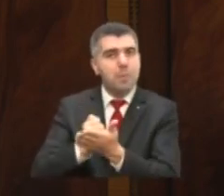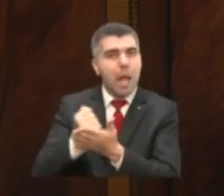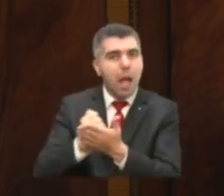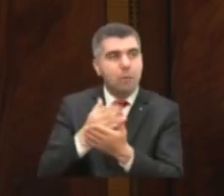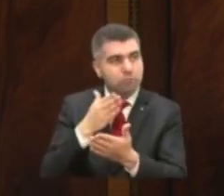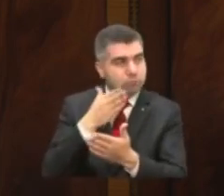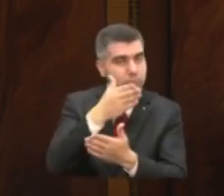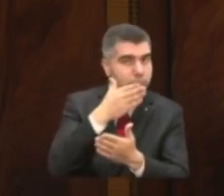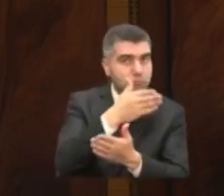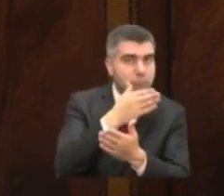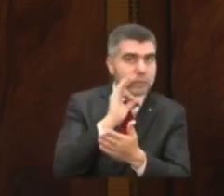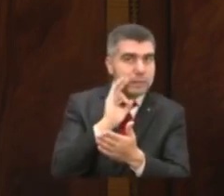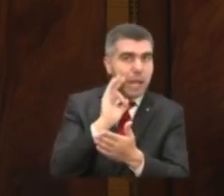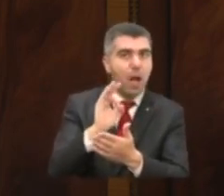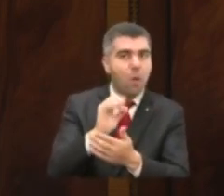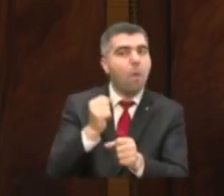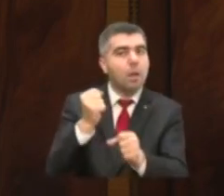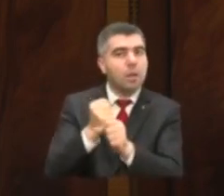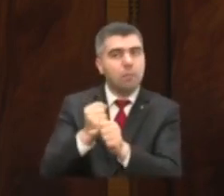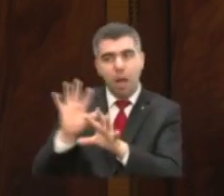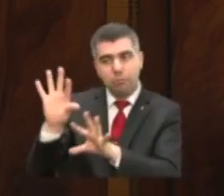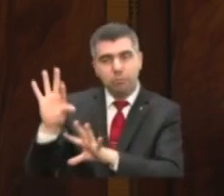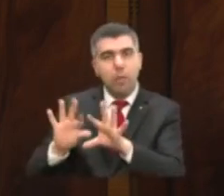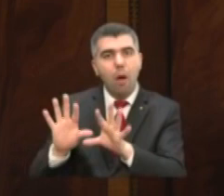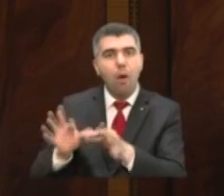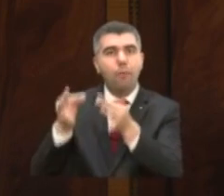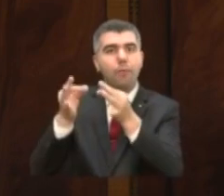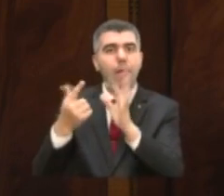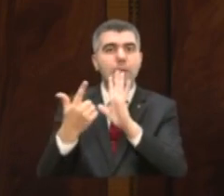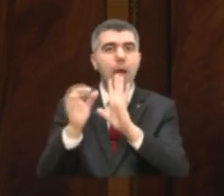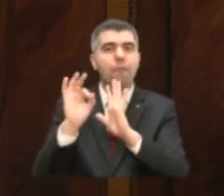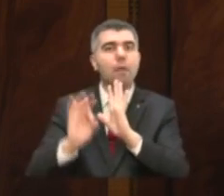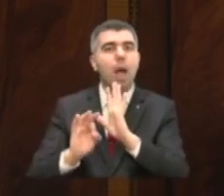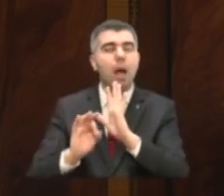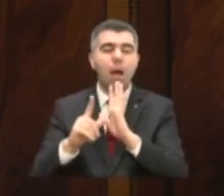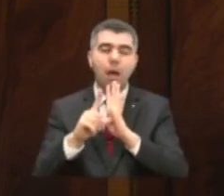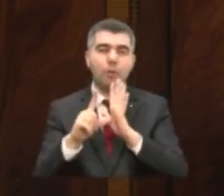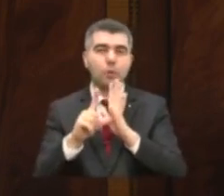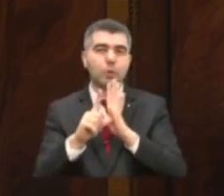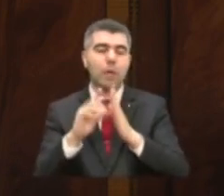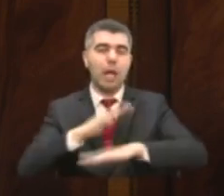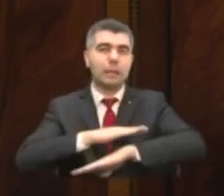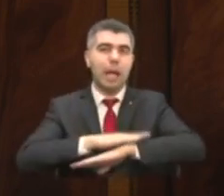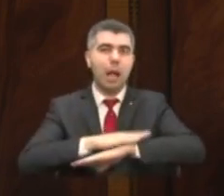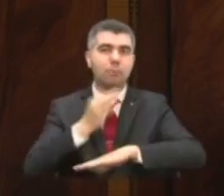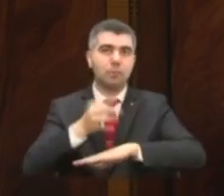الإعاقة، وضمان حسن سير المباريات الخاصة مركزيا. هذا إضافة عند أيضا واحدة